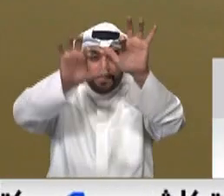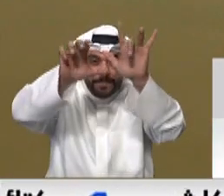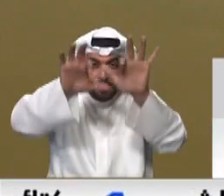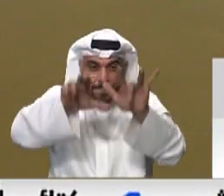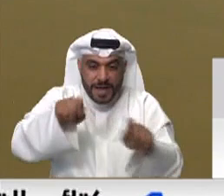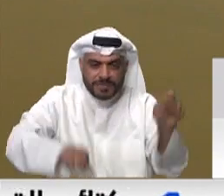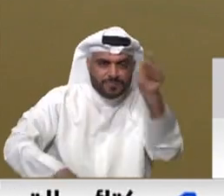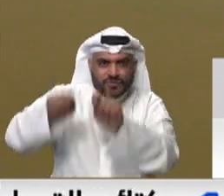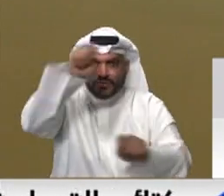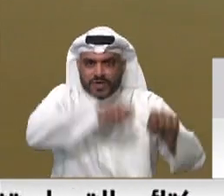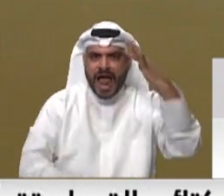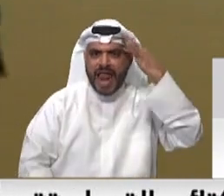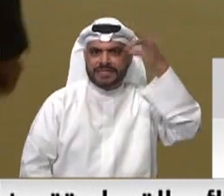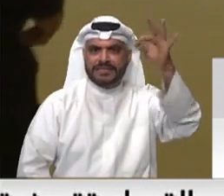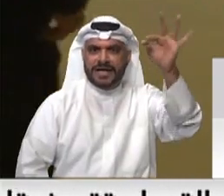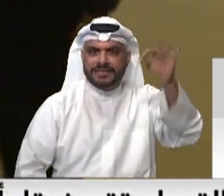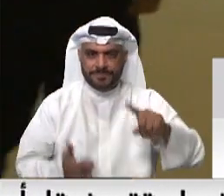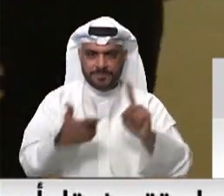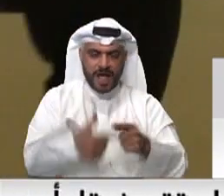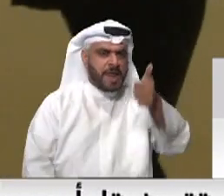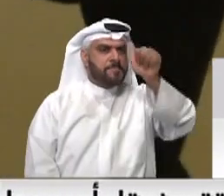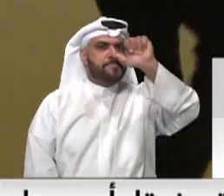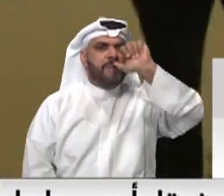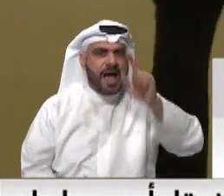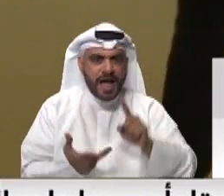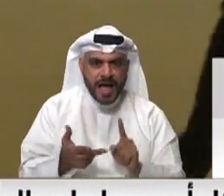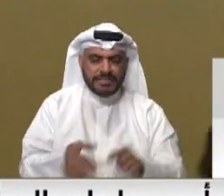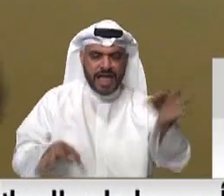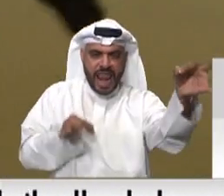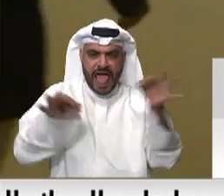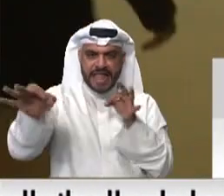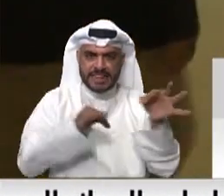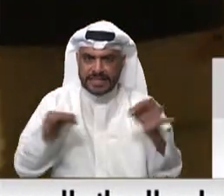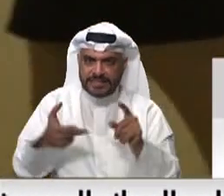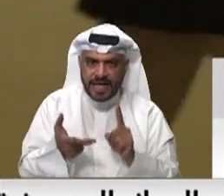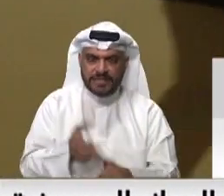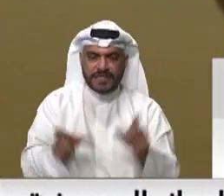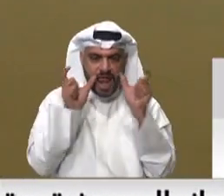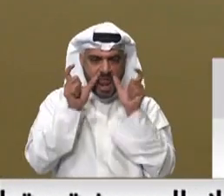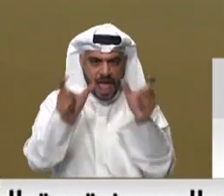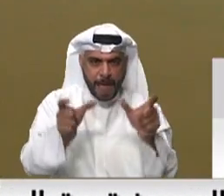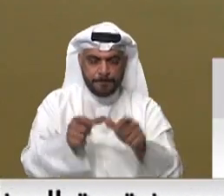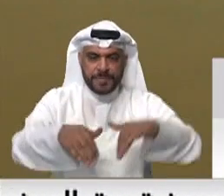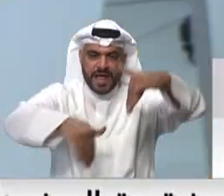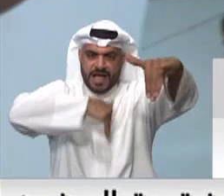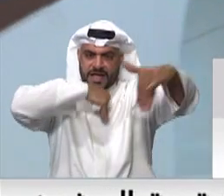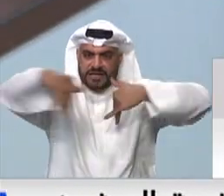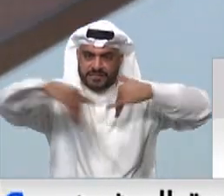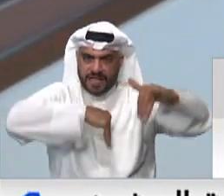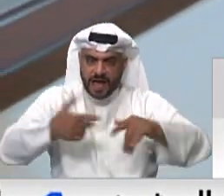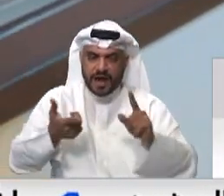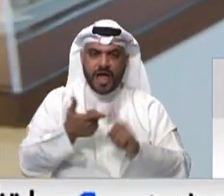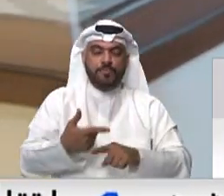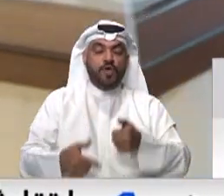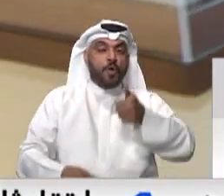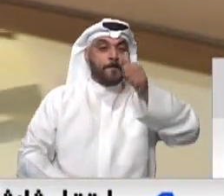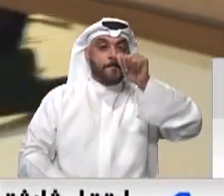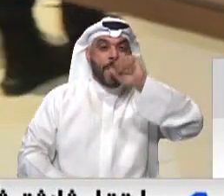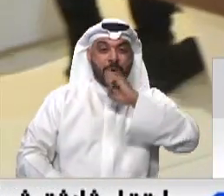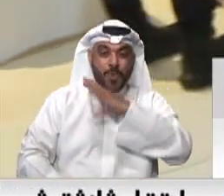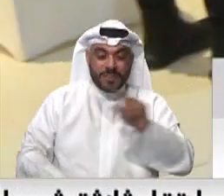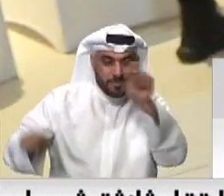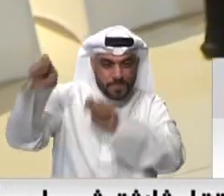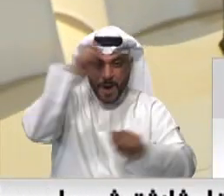في الهندسة، المياه، الأمن الغذائي، الطرق، معالجة مياه الصرف الصحي. مثل